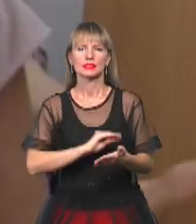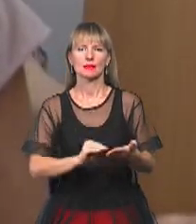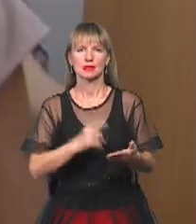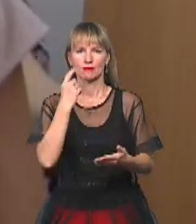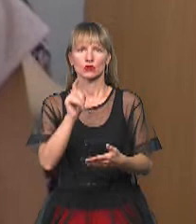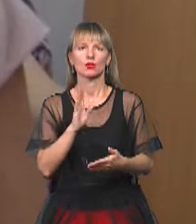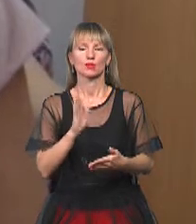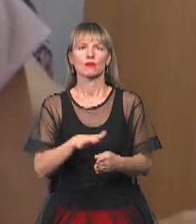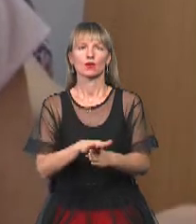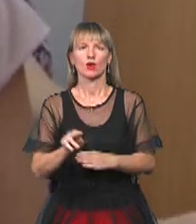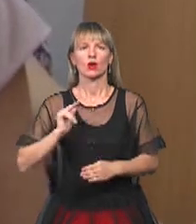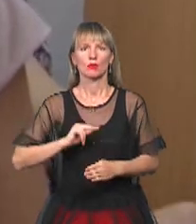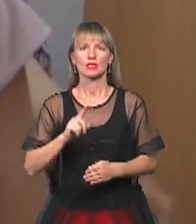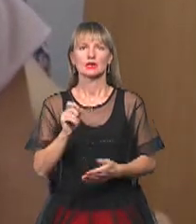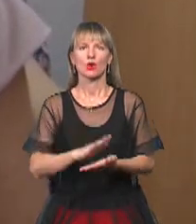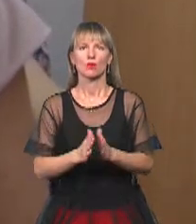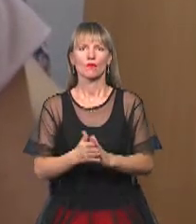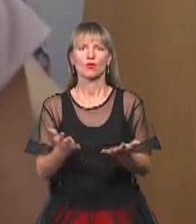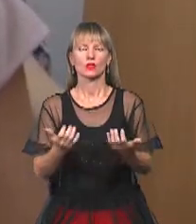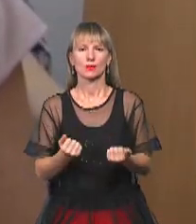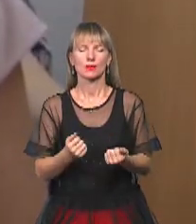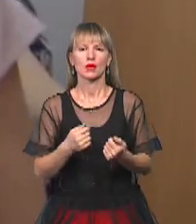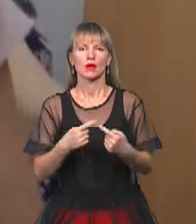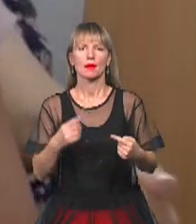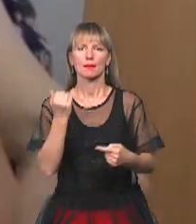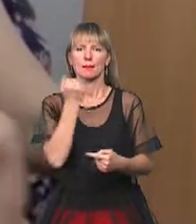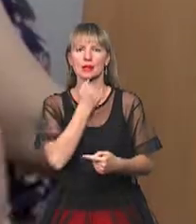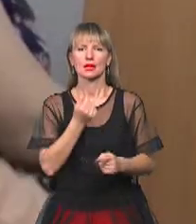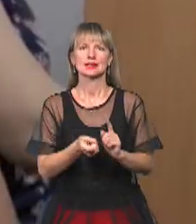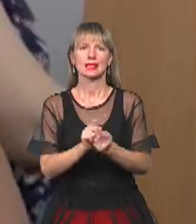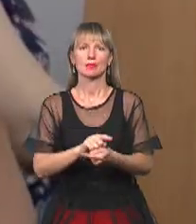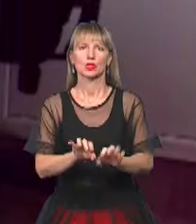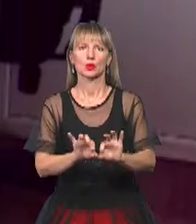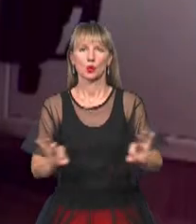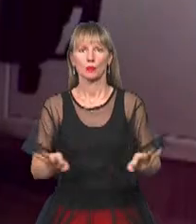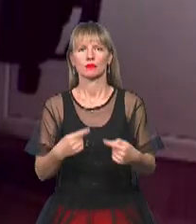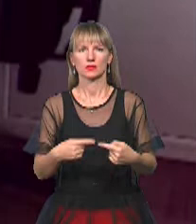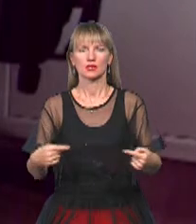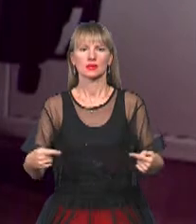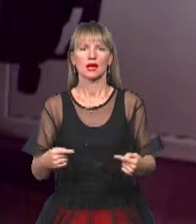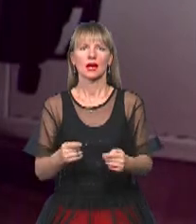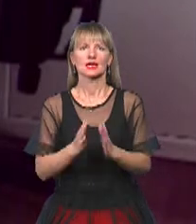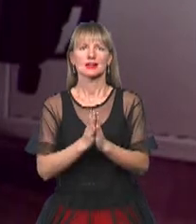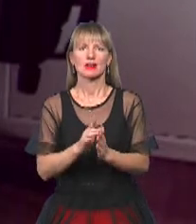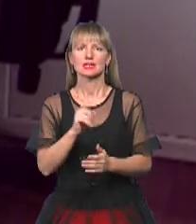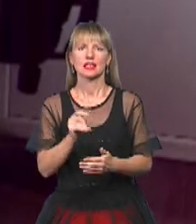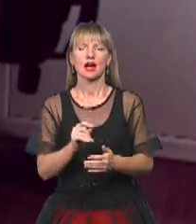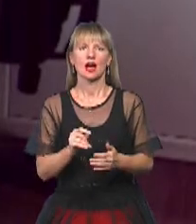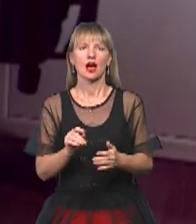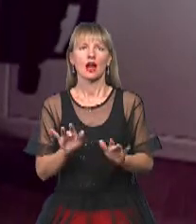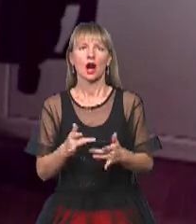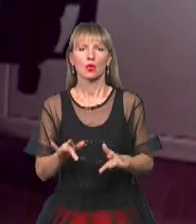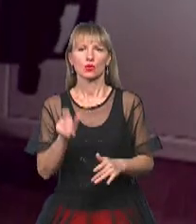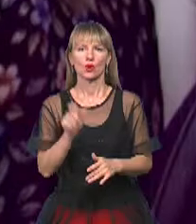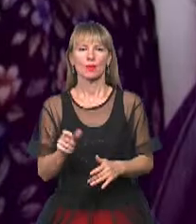будуть виконуватися роботи за умови отримання матеріалу, заміни труби тощо. Крім звернень телефоном, заявки від городян